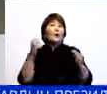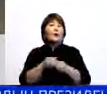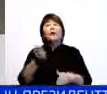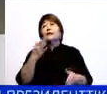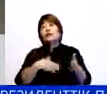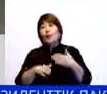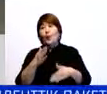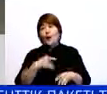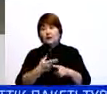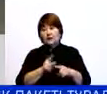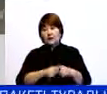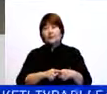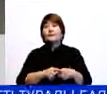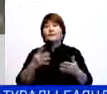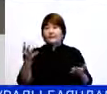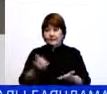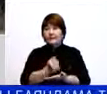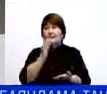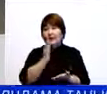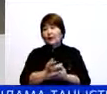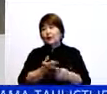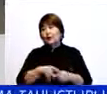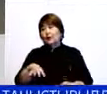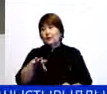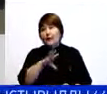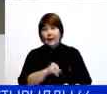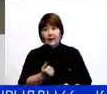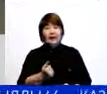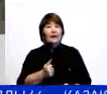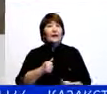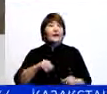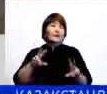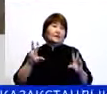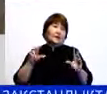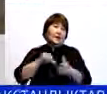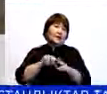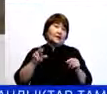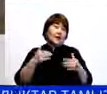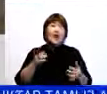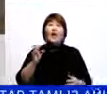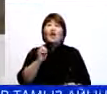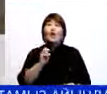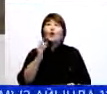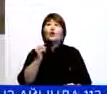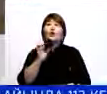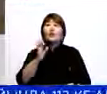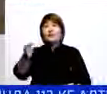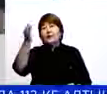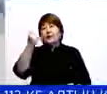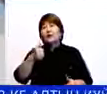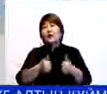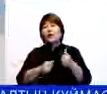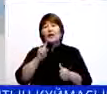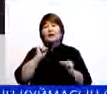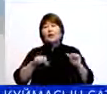қуанышты достыққа ие болып жатыр. Сол барлық осы жарысқа қатысушыларға сәттілік тілеймін. Елеу Көшербаевты еске алуға арналған турнир